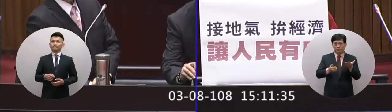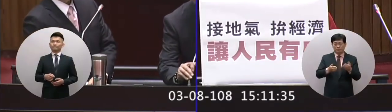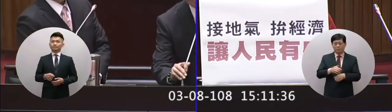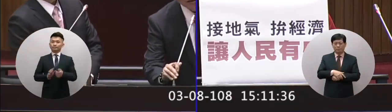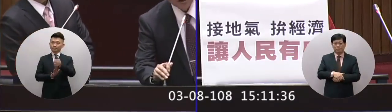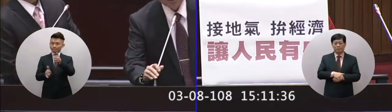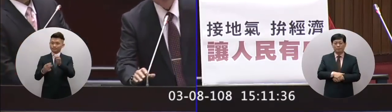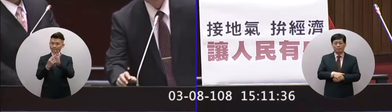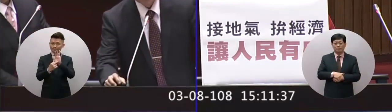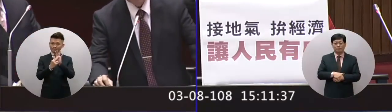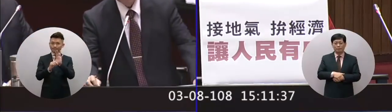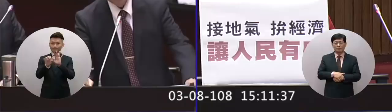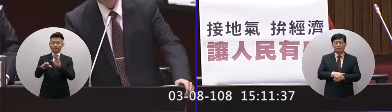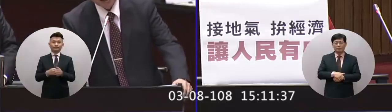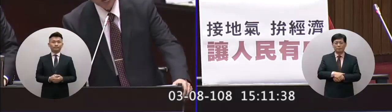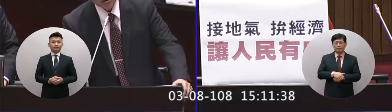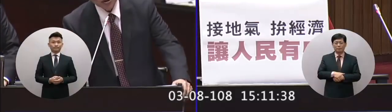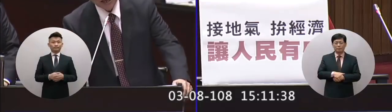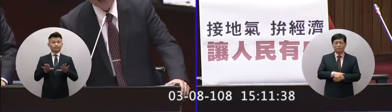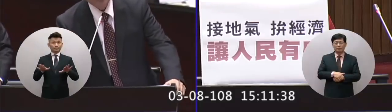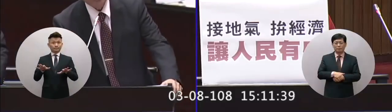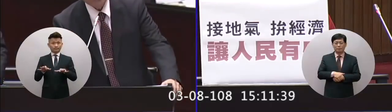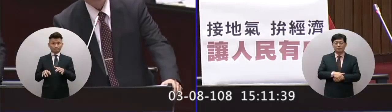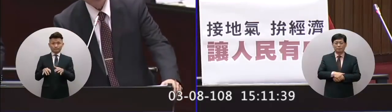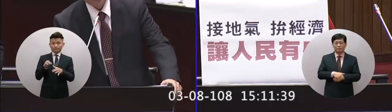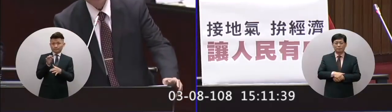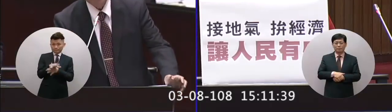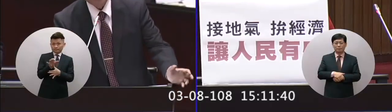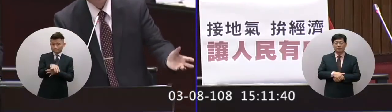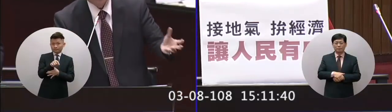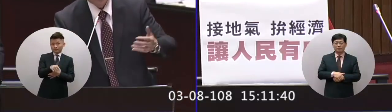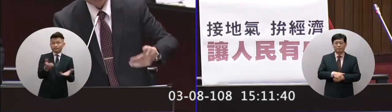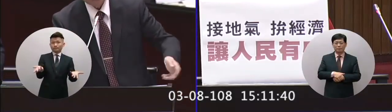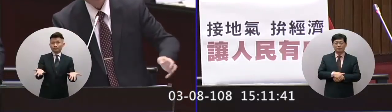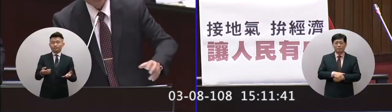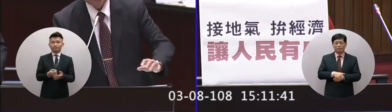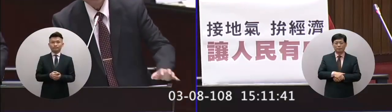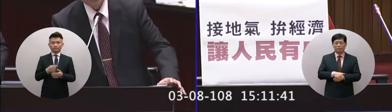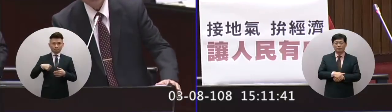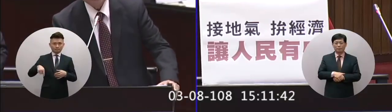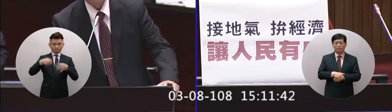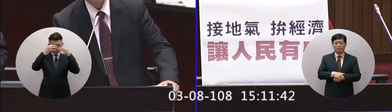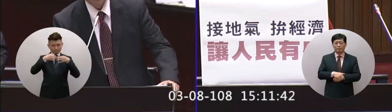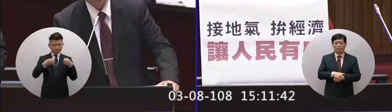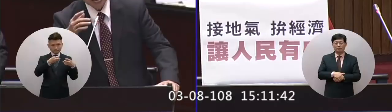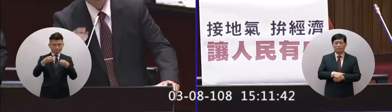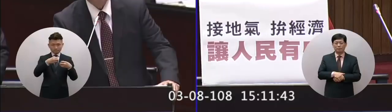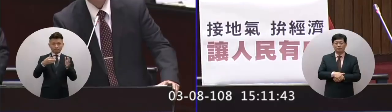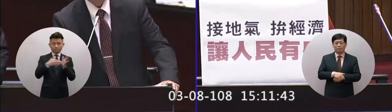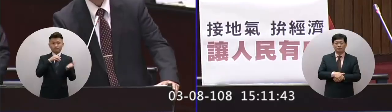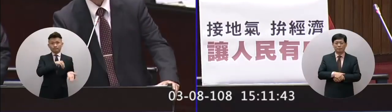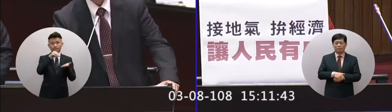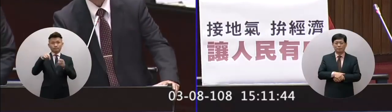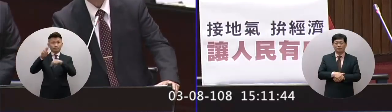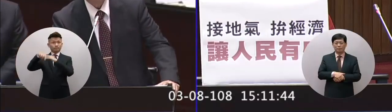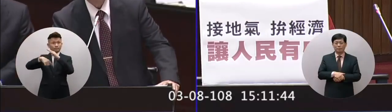好甲委员报告吼。即马即个投资抵减即个代志，阮即马才检讨了，阮阁送入来行政院立